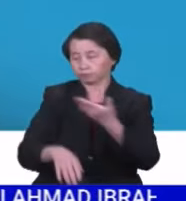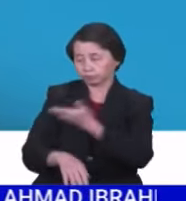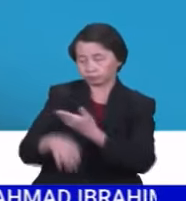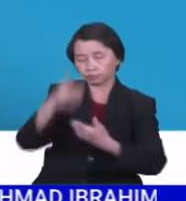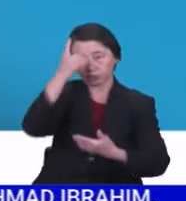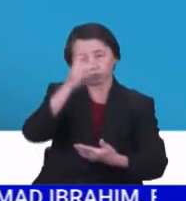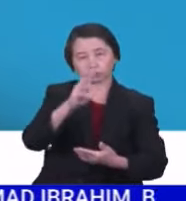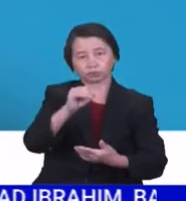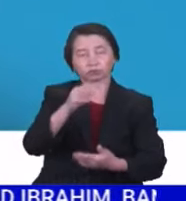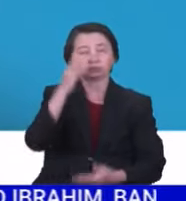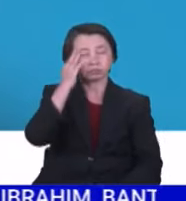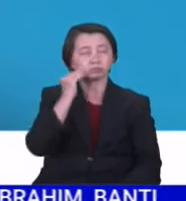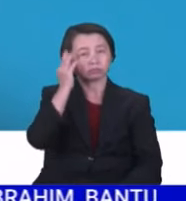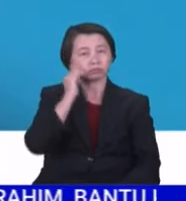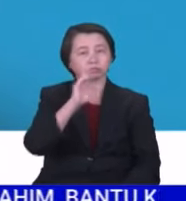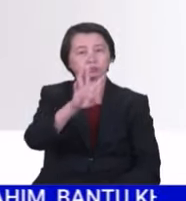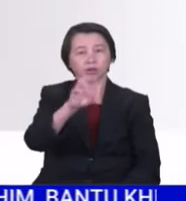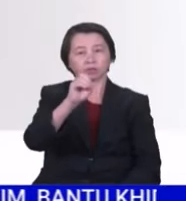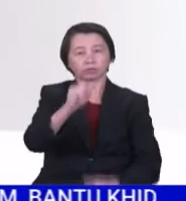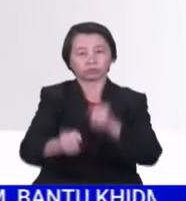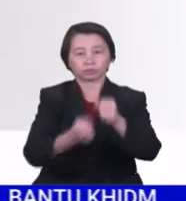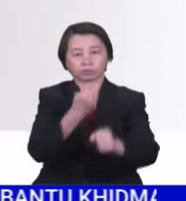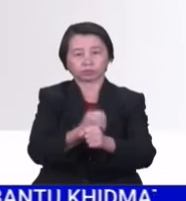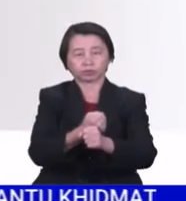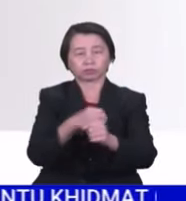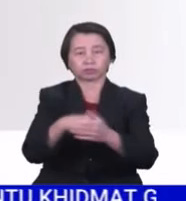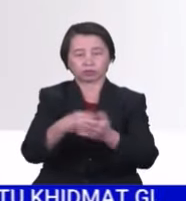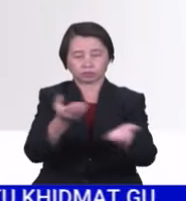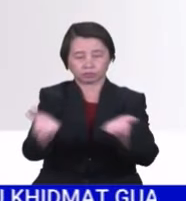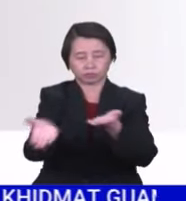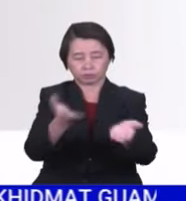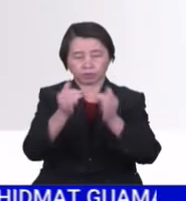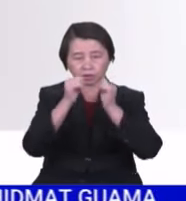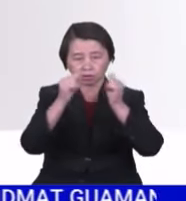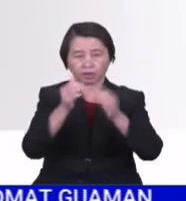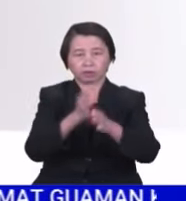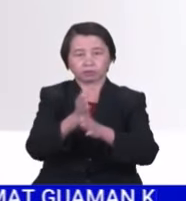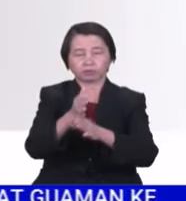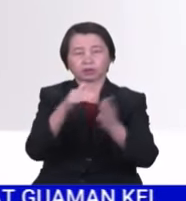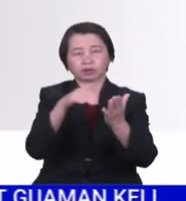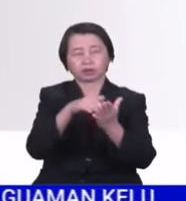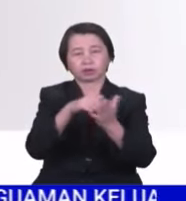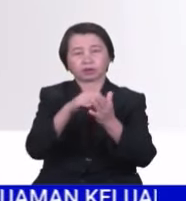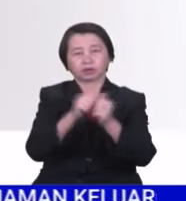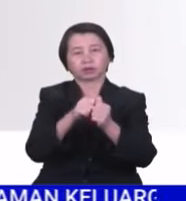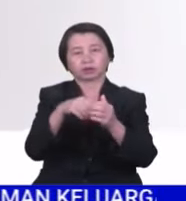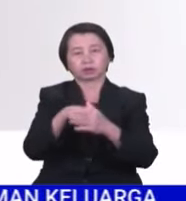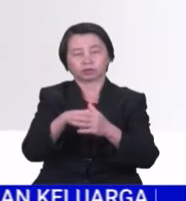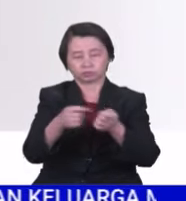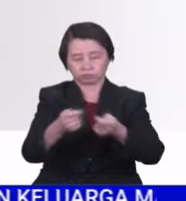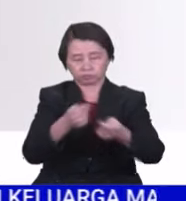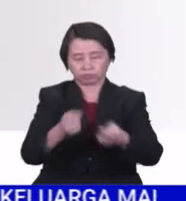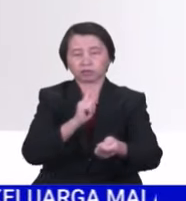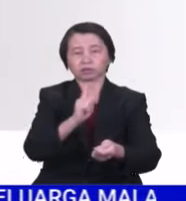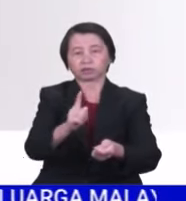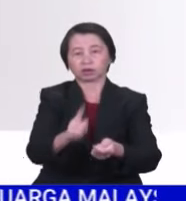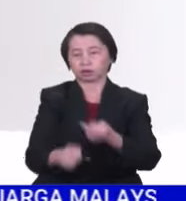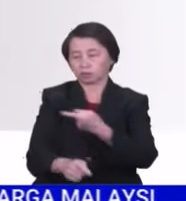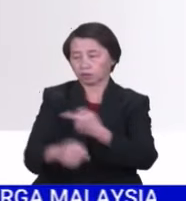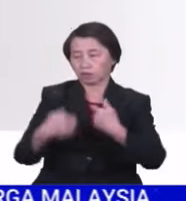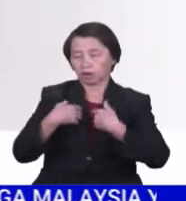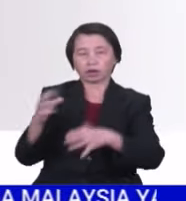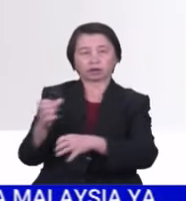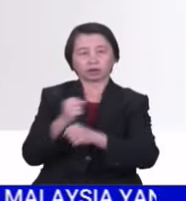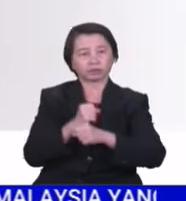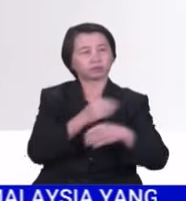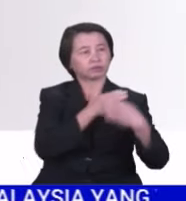Saudi juga berpengalaman lebih 40 tahun dalam peringatan awam dan bidang ekonomi khususnya dalam peta Bro Islam dan pernah